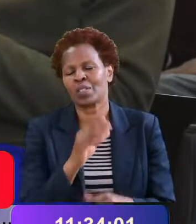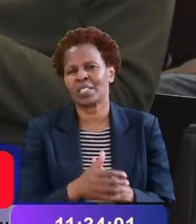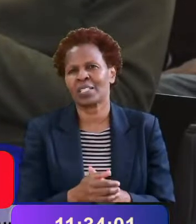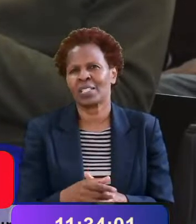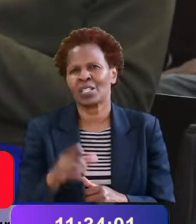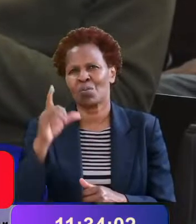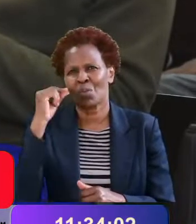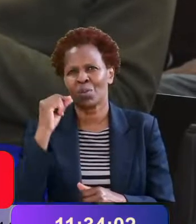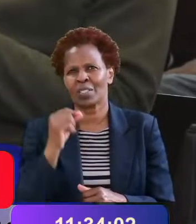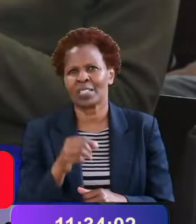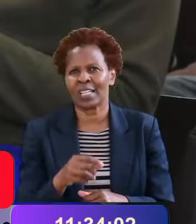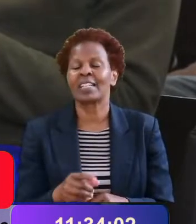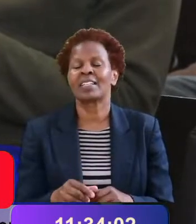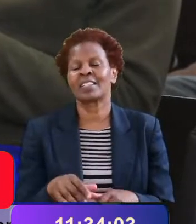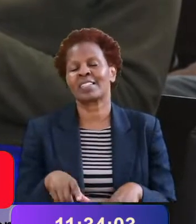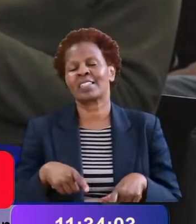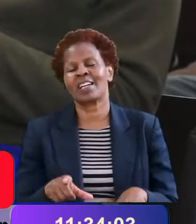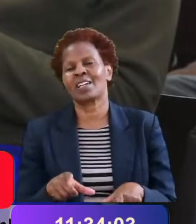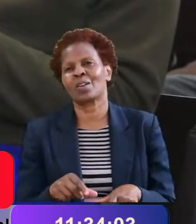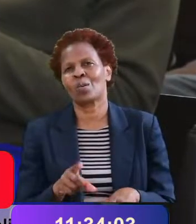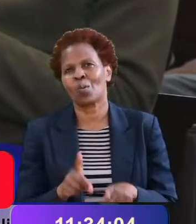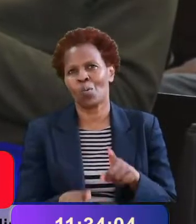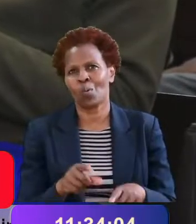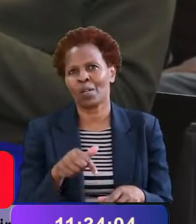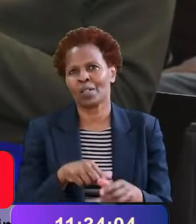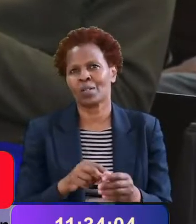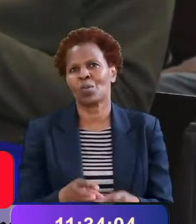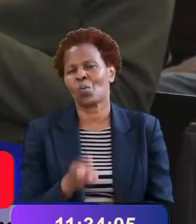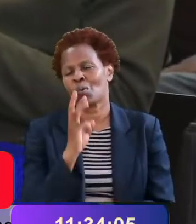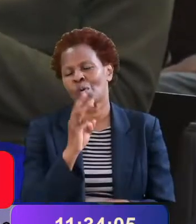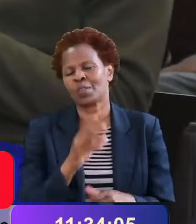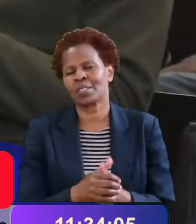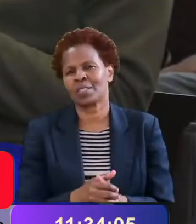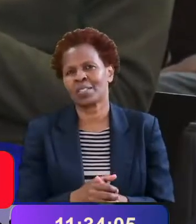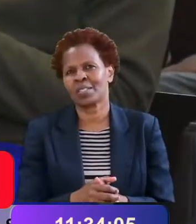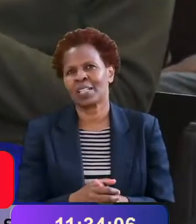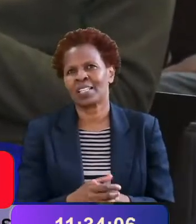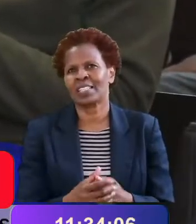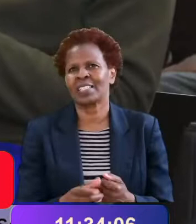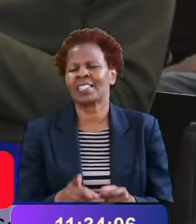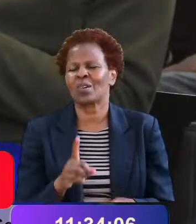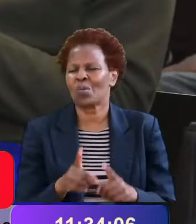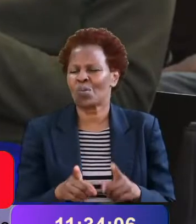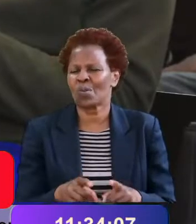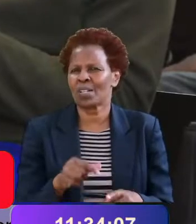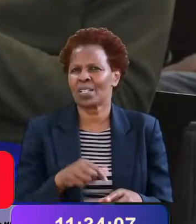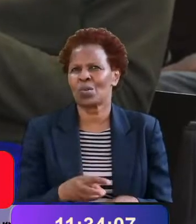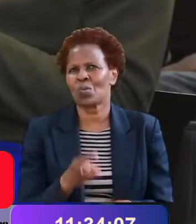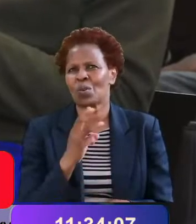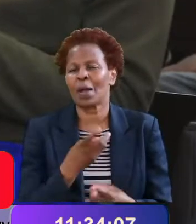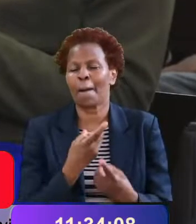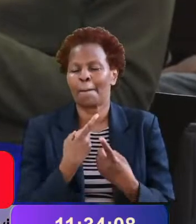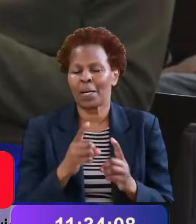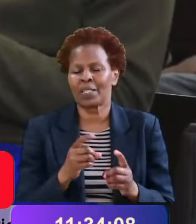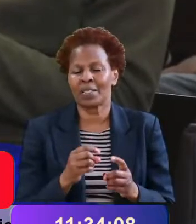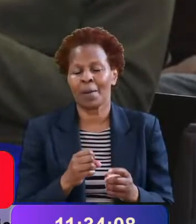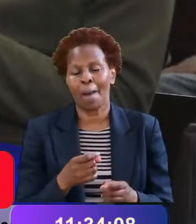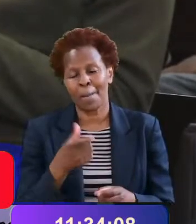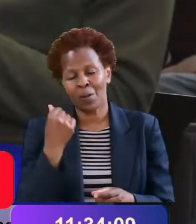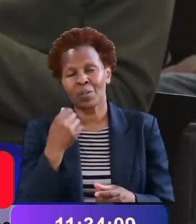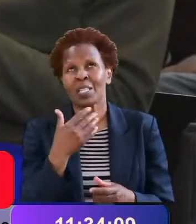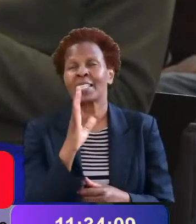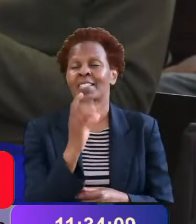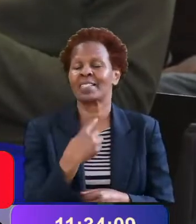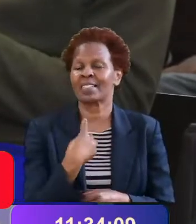wanaenda, jaribu kutembea kwa maji. So kuambia tembea kwa maji, it doesn't make sense. Lakini kama ni Mungu amesema,